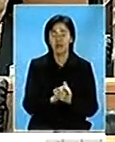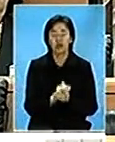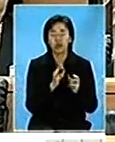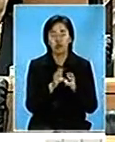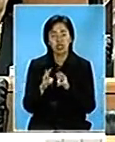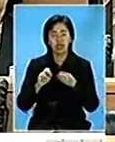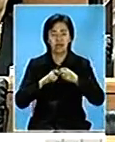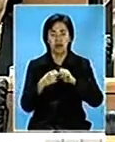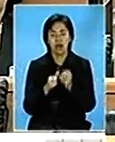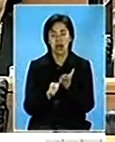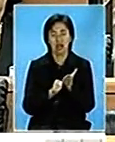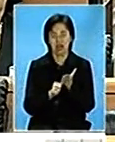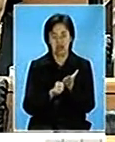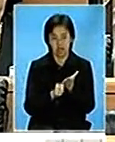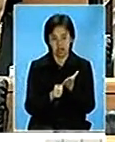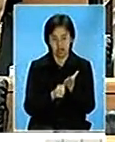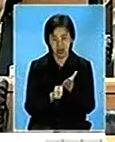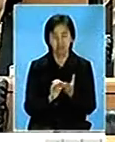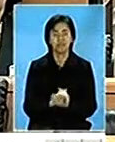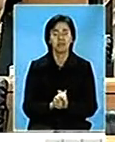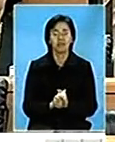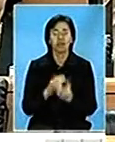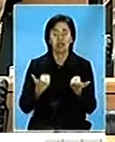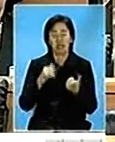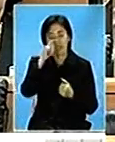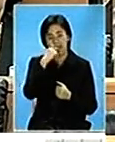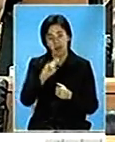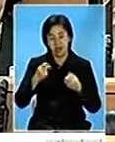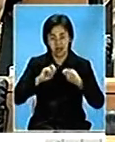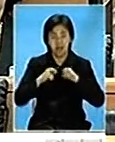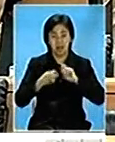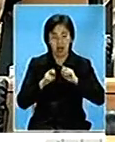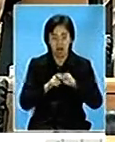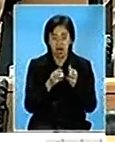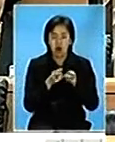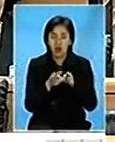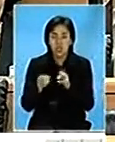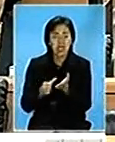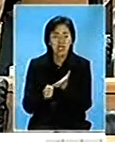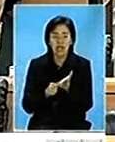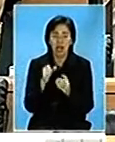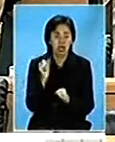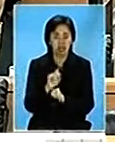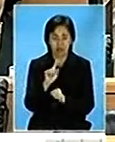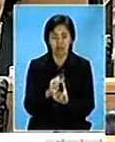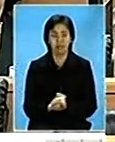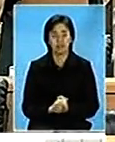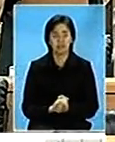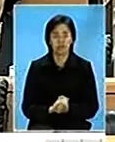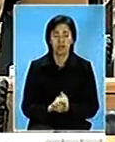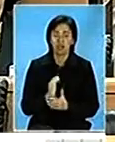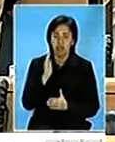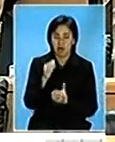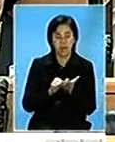ก้ไขปัญหาวิกฤตการณ์การใช้ภาษาไทยที่ไม่ถูกต้องอย่างเร่งด่วนและจริงจังเพื่อให้